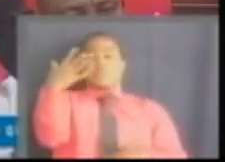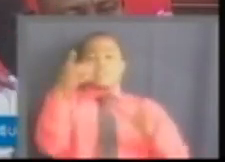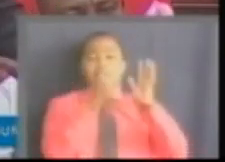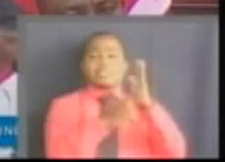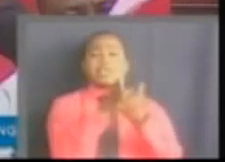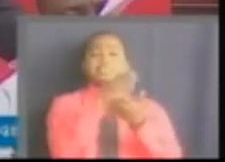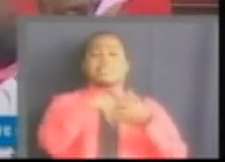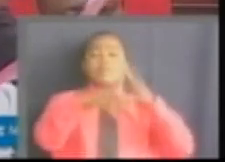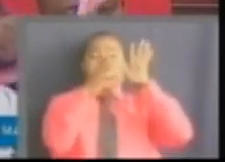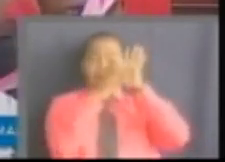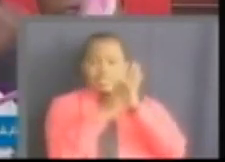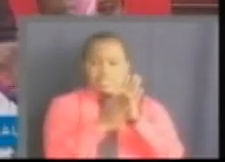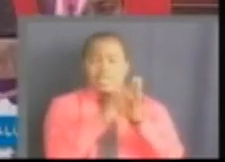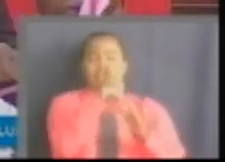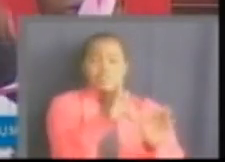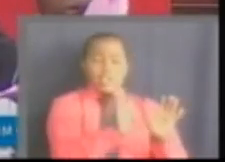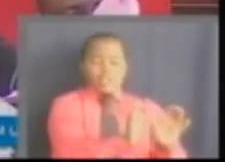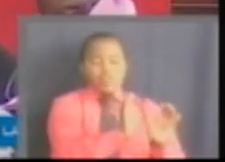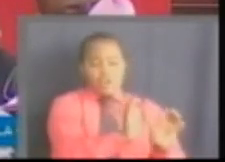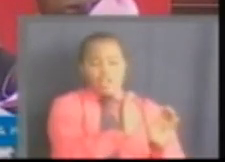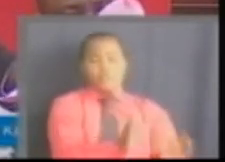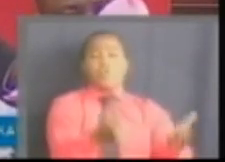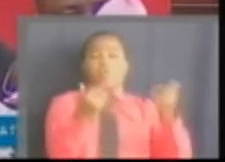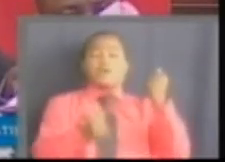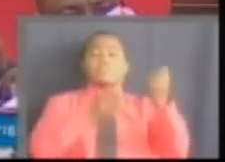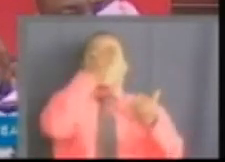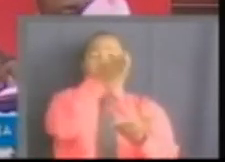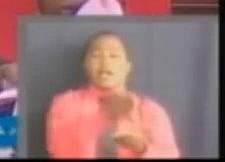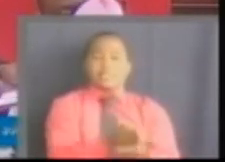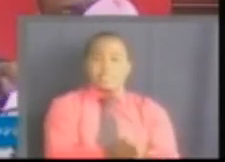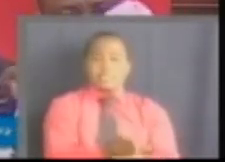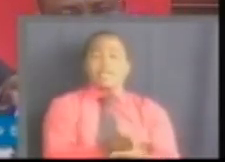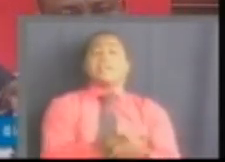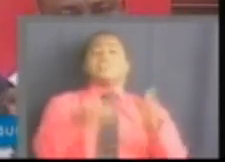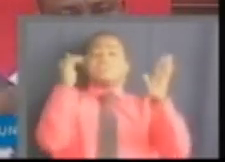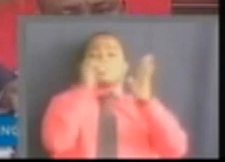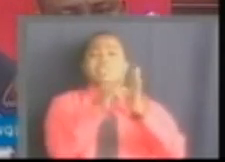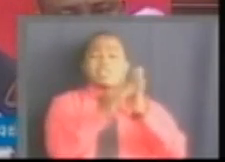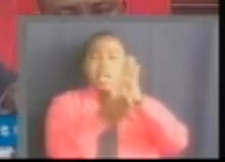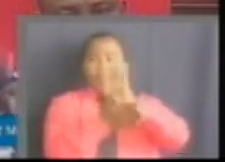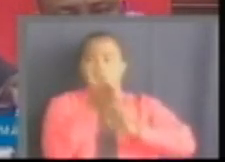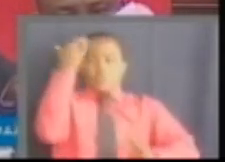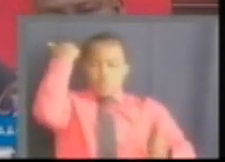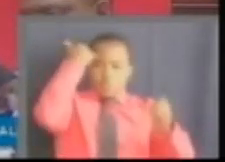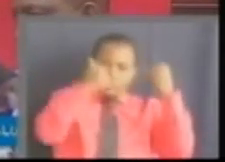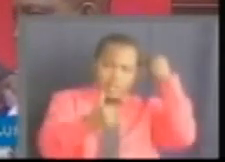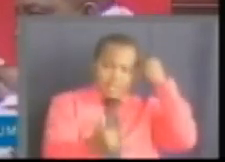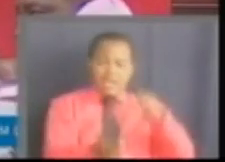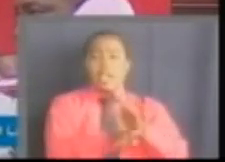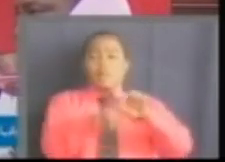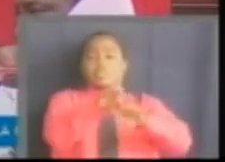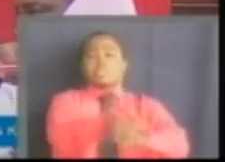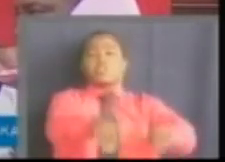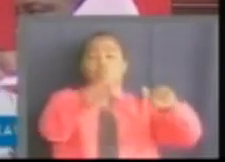9 kibaki kama kilivyo, ili kuhakikisha kwamba ile spirit ya mazoni ashauriane na mwenyekiti wa bunge maalum.